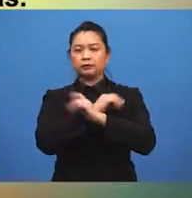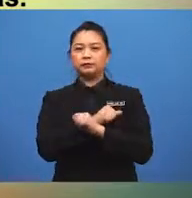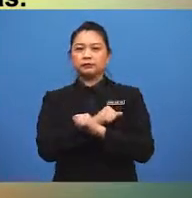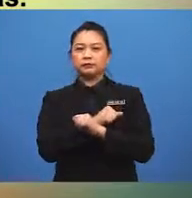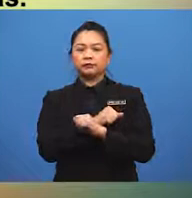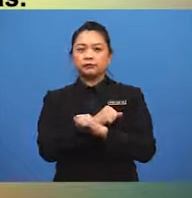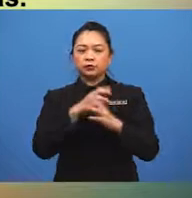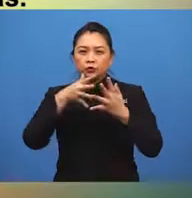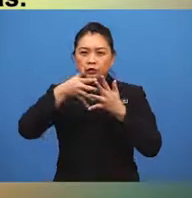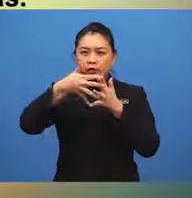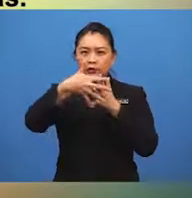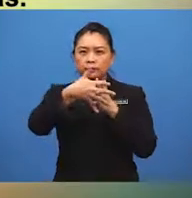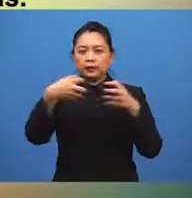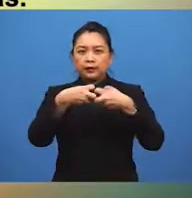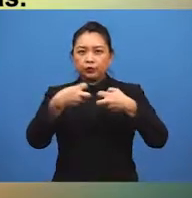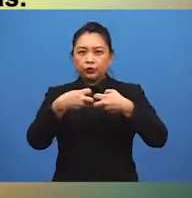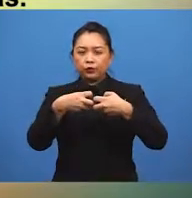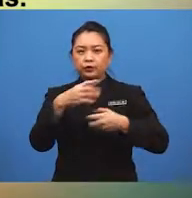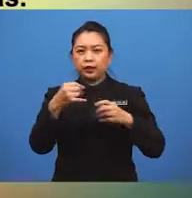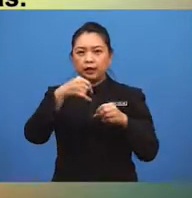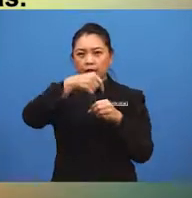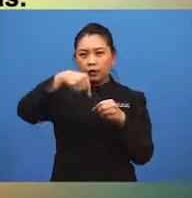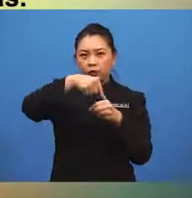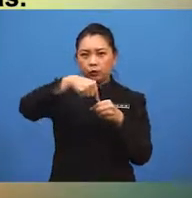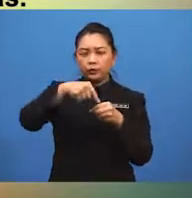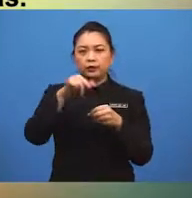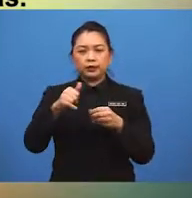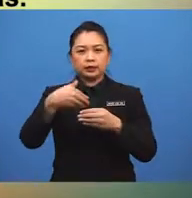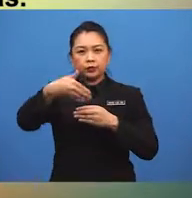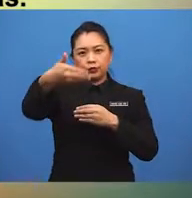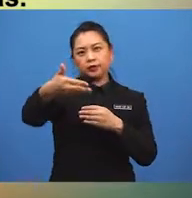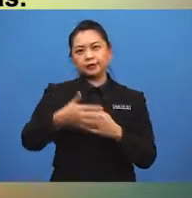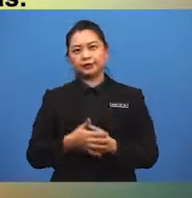menghalang resapan elektron dan lohong yang seterusnya.